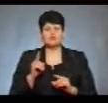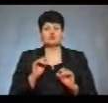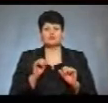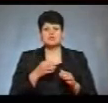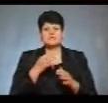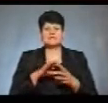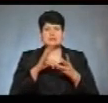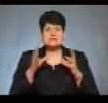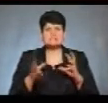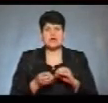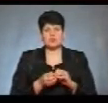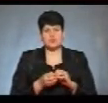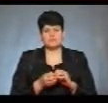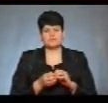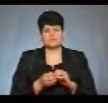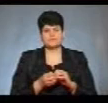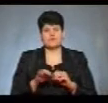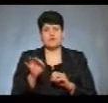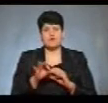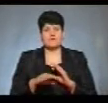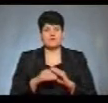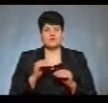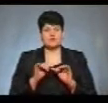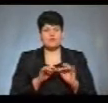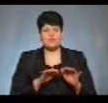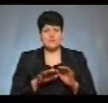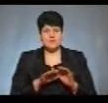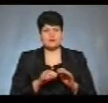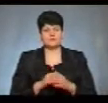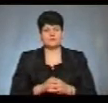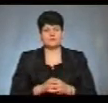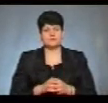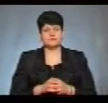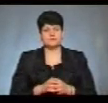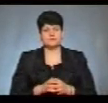сказати загалом щодо виборчої кампанії конкретних кандидатів?